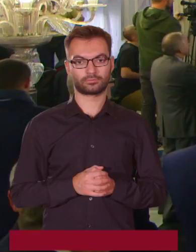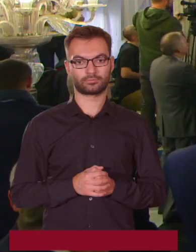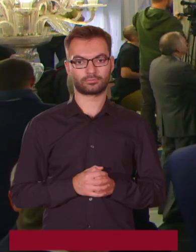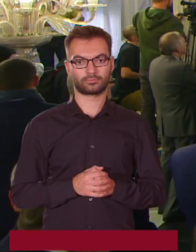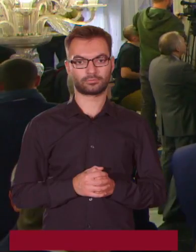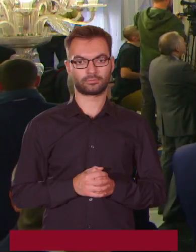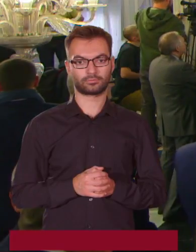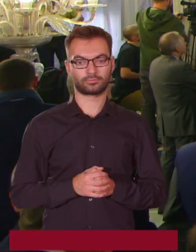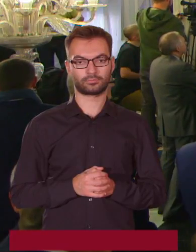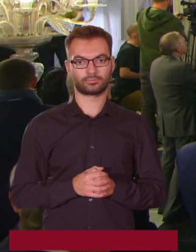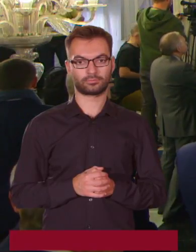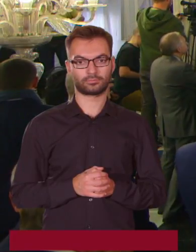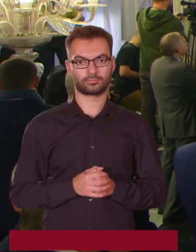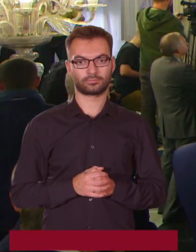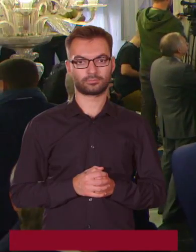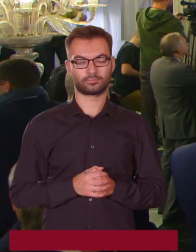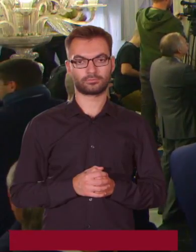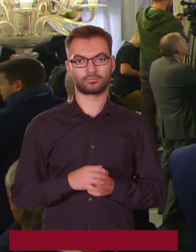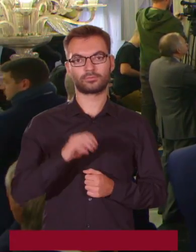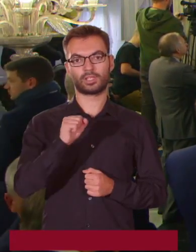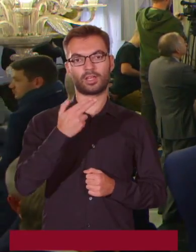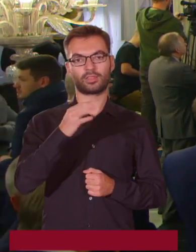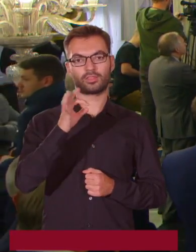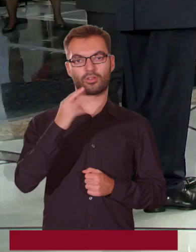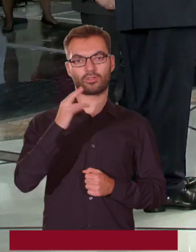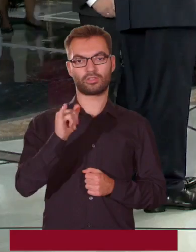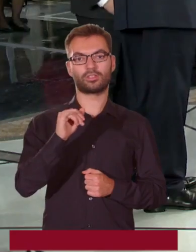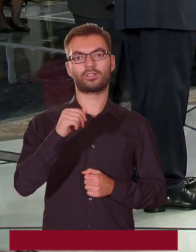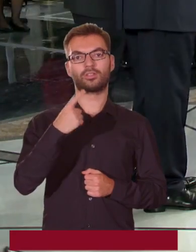Poproszę pana Antoniego Eugeniusza Dudę.